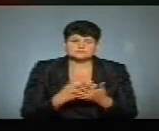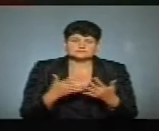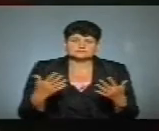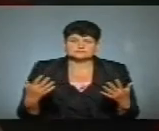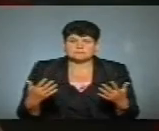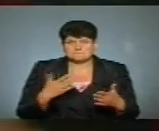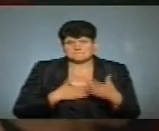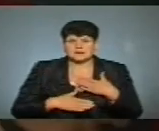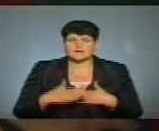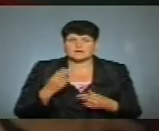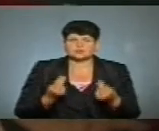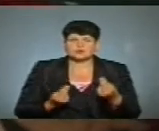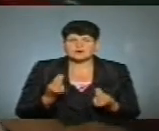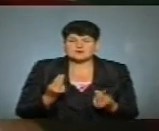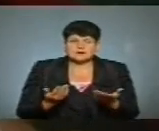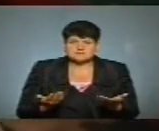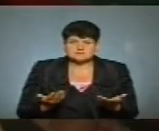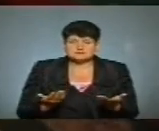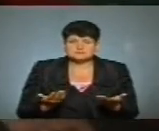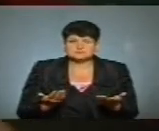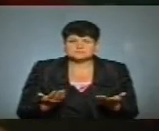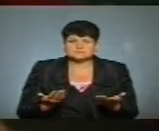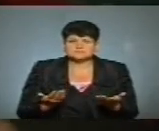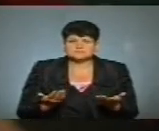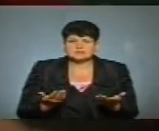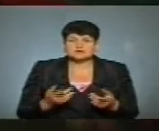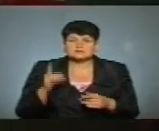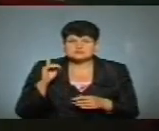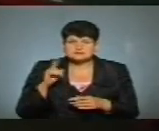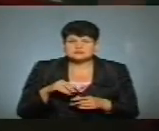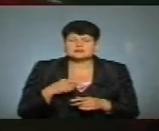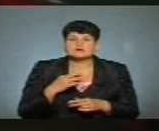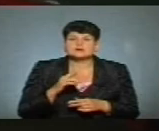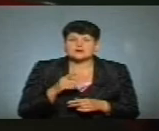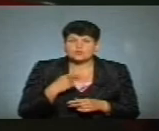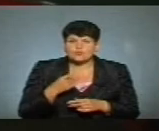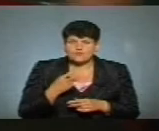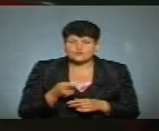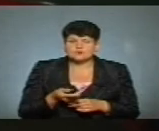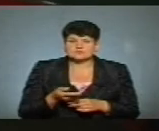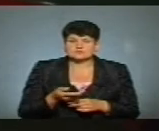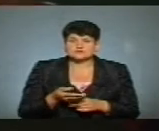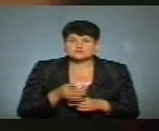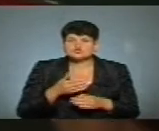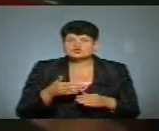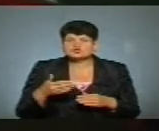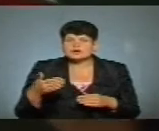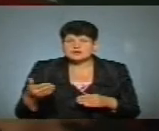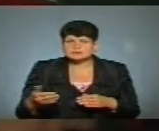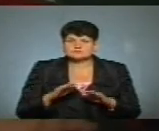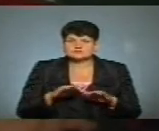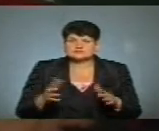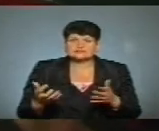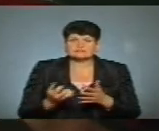Ну, приємно грати, ну, але ж, як той казав, знаєте, як то кажуть, з часом учні